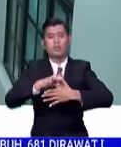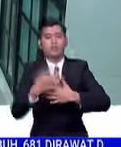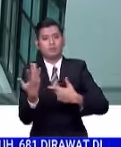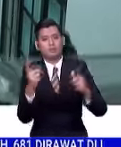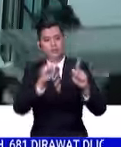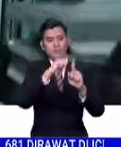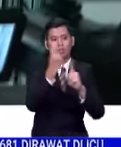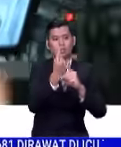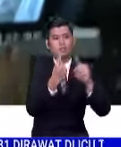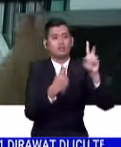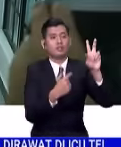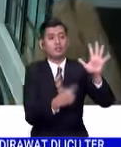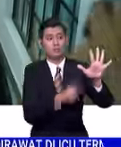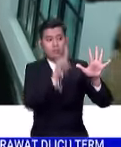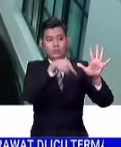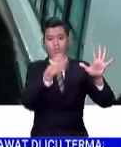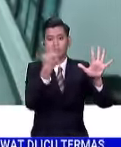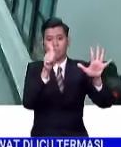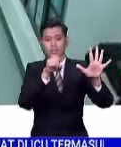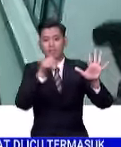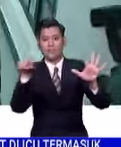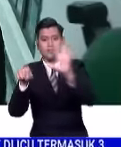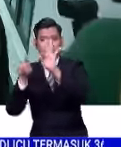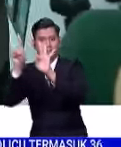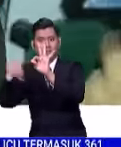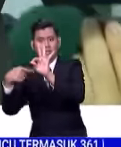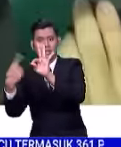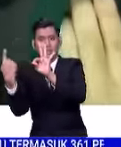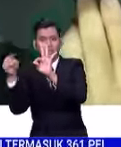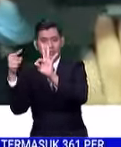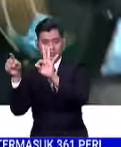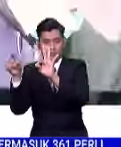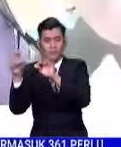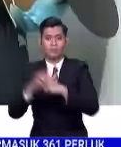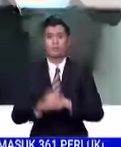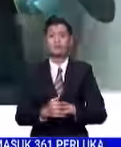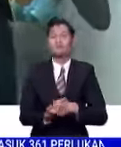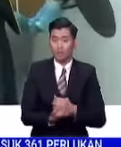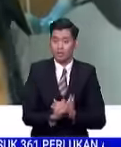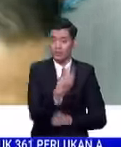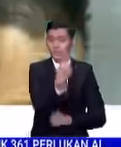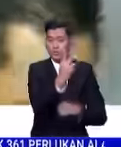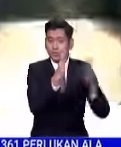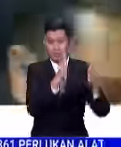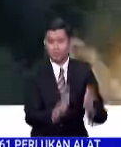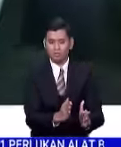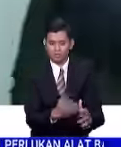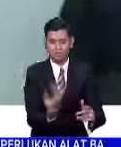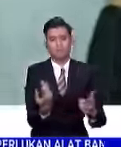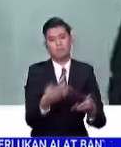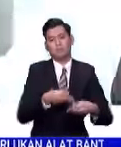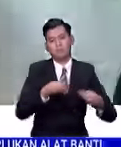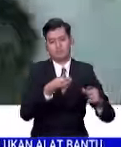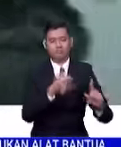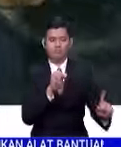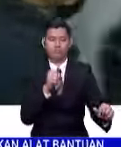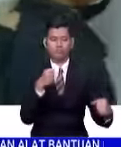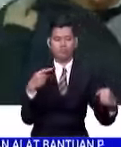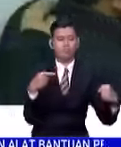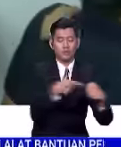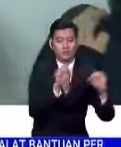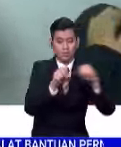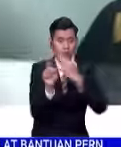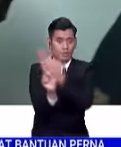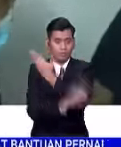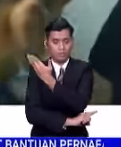dan 9 November 2020. Tertuduh didakwa mengikut Seksyen 471 Kanun Keseksaan. Boleh